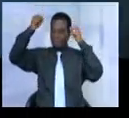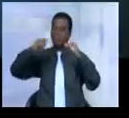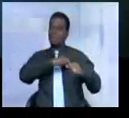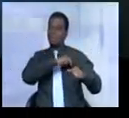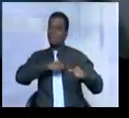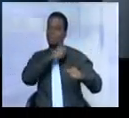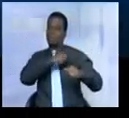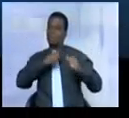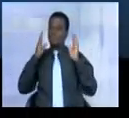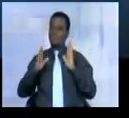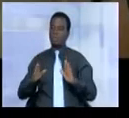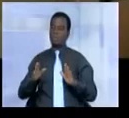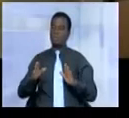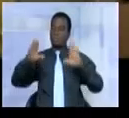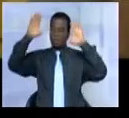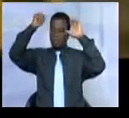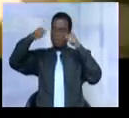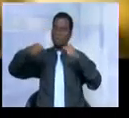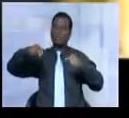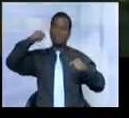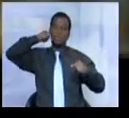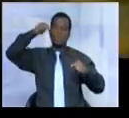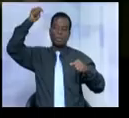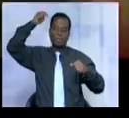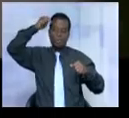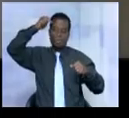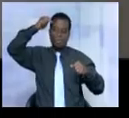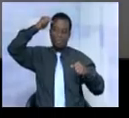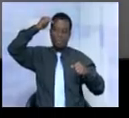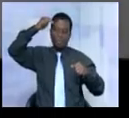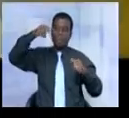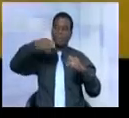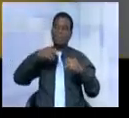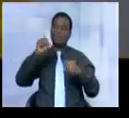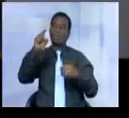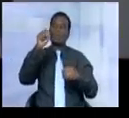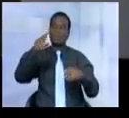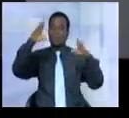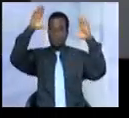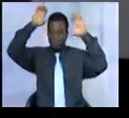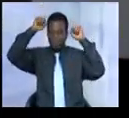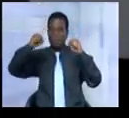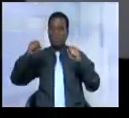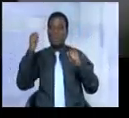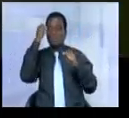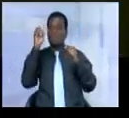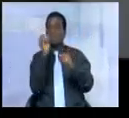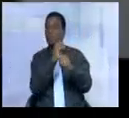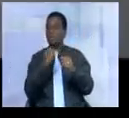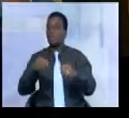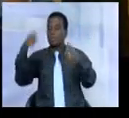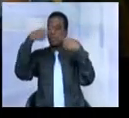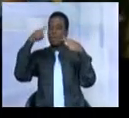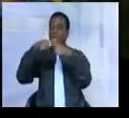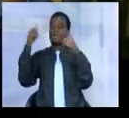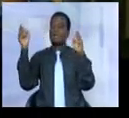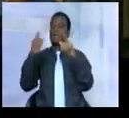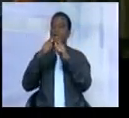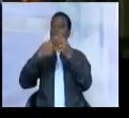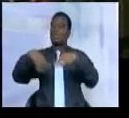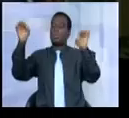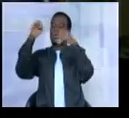togolais Fornia Singbe et le président du Niger Mamadou Issoufou. 11 chefs d'État de la CEDEAO ont pris part à ce mini-sommet de la